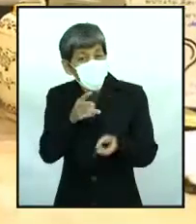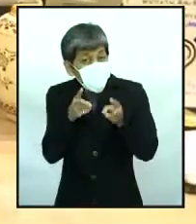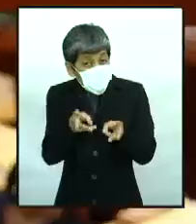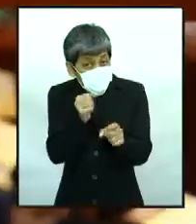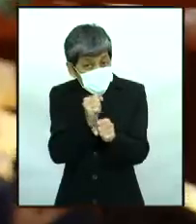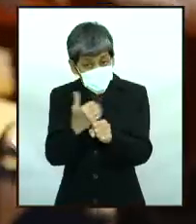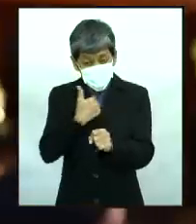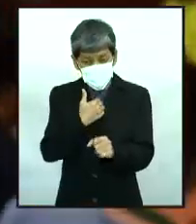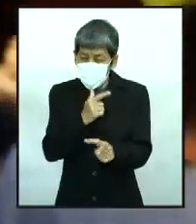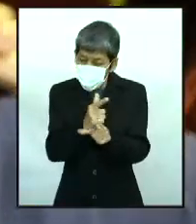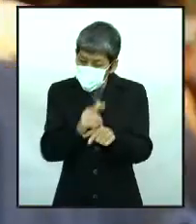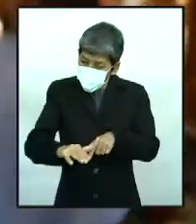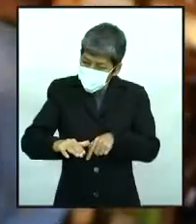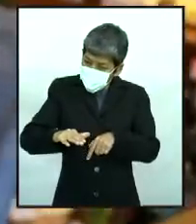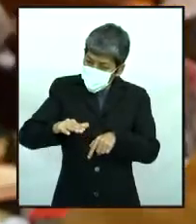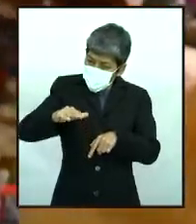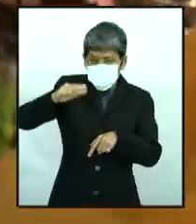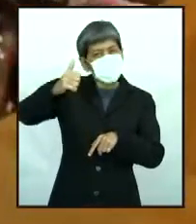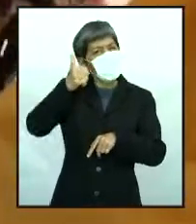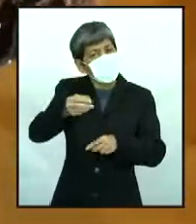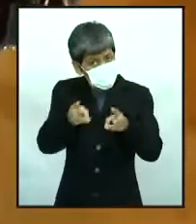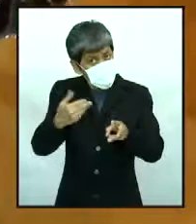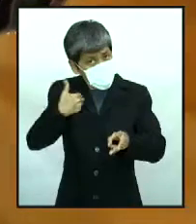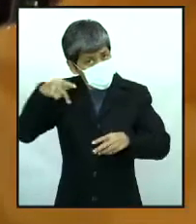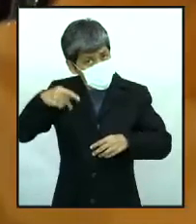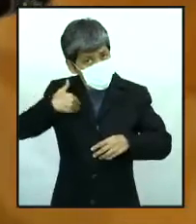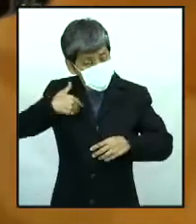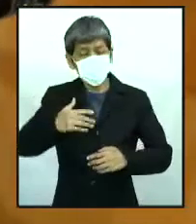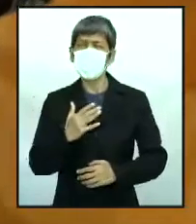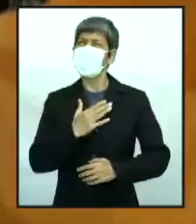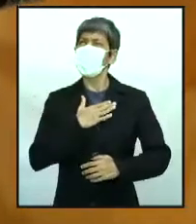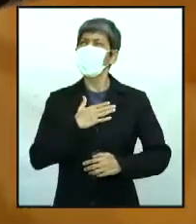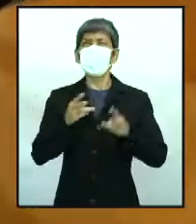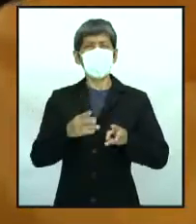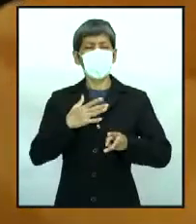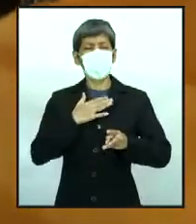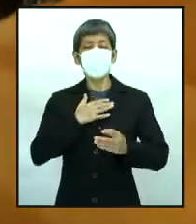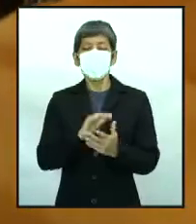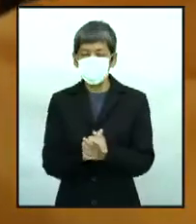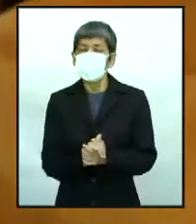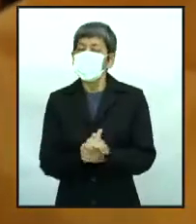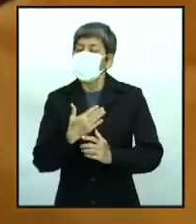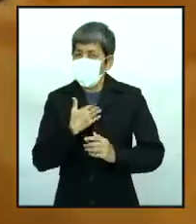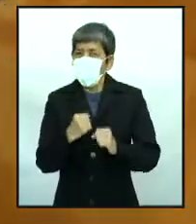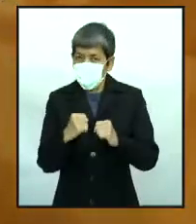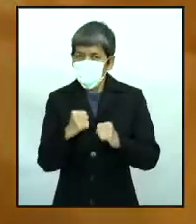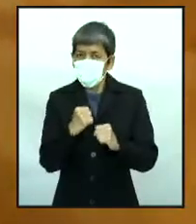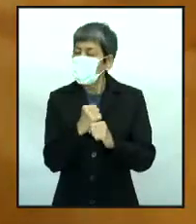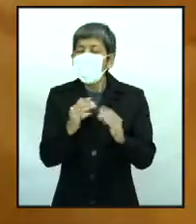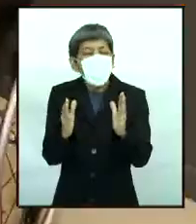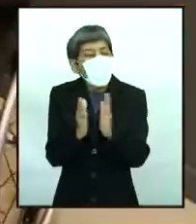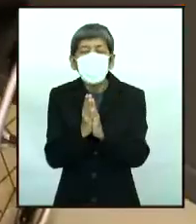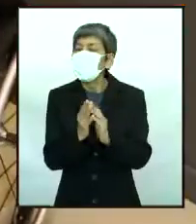ที่ในการเลี้ยงดูพี่เสียงจนเติบโตมาได้แบบนี้ค่ะ เทคนิคของเราก็คือการเรียนการอยู่กันเหมือน